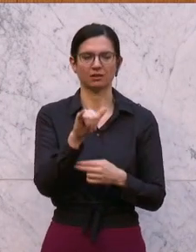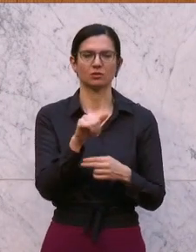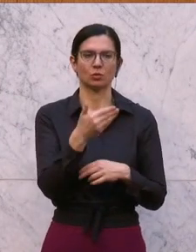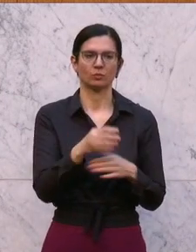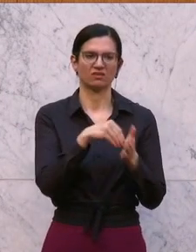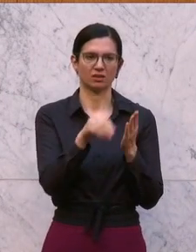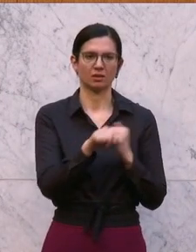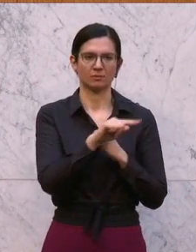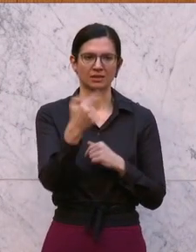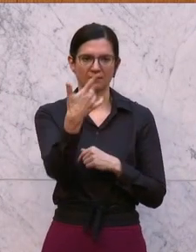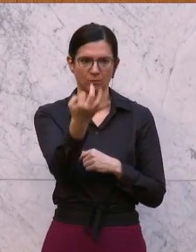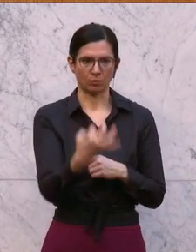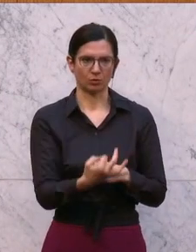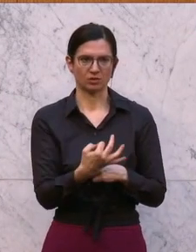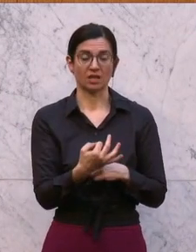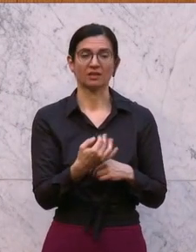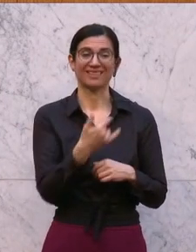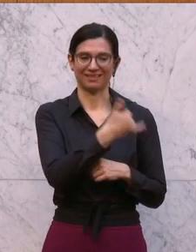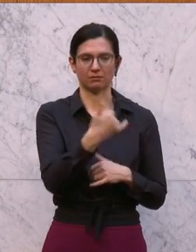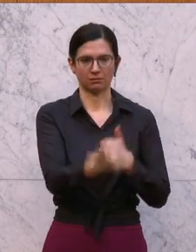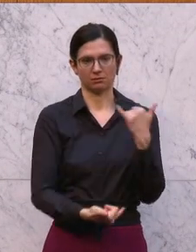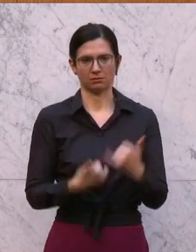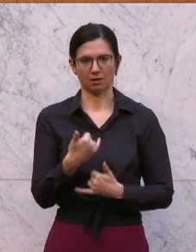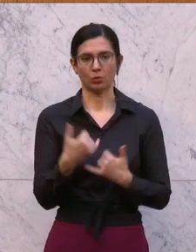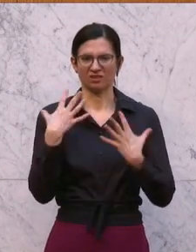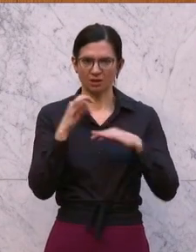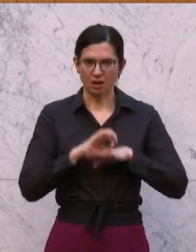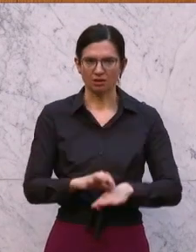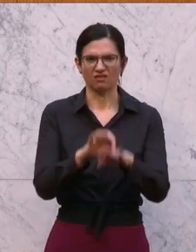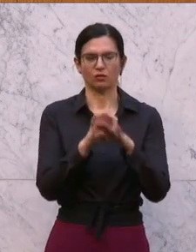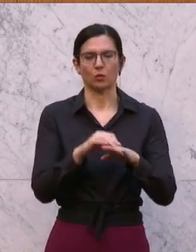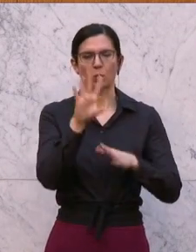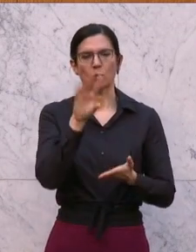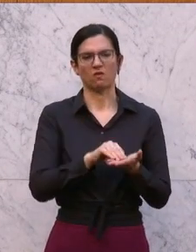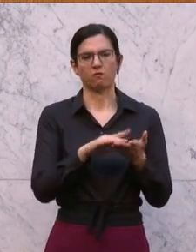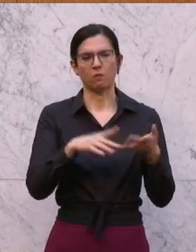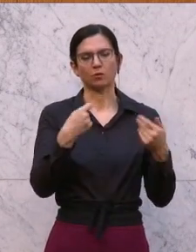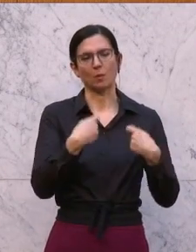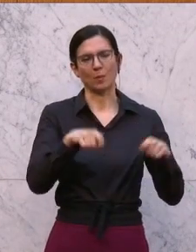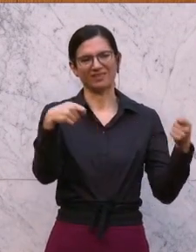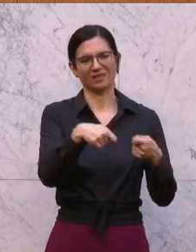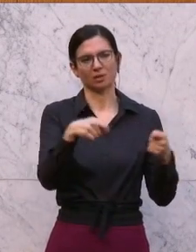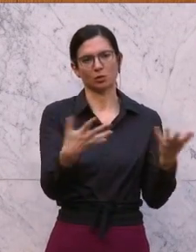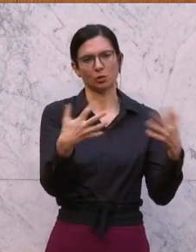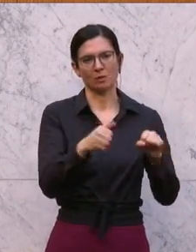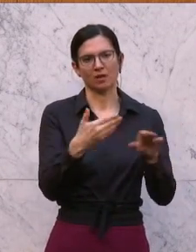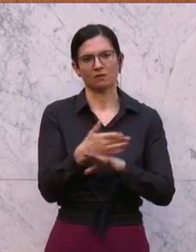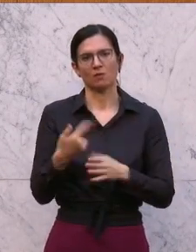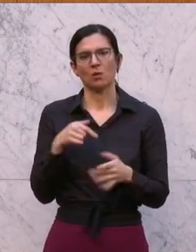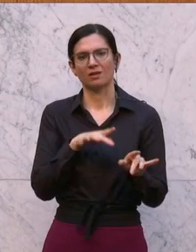bis maximal 2% pro anno, und die Wiedereinführung der Wohnbauinvestitionsbank zur Unterstützung der Mieterinnen